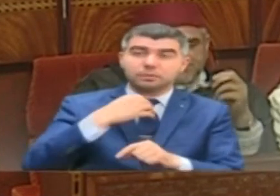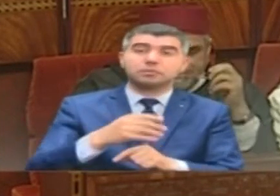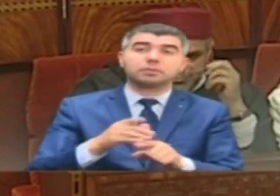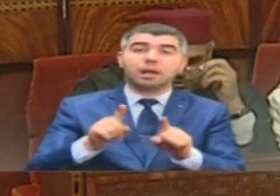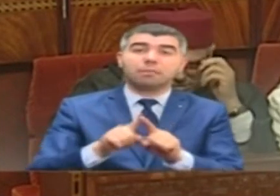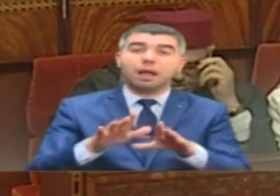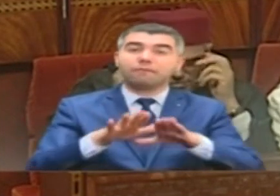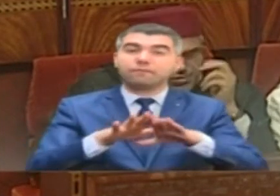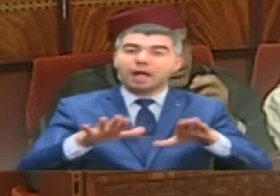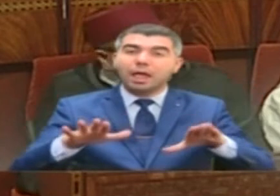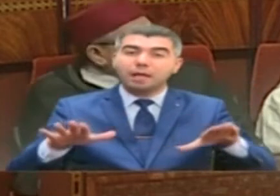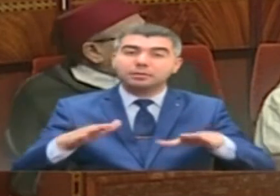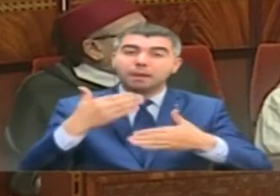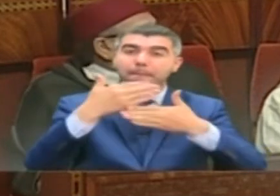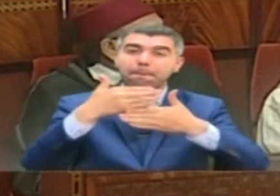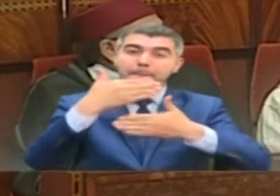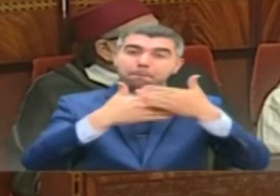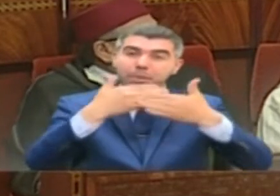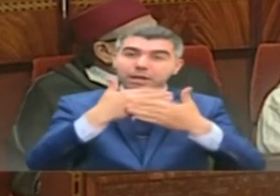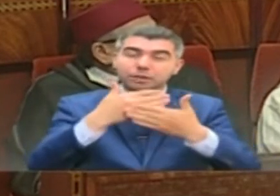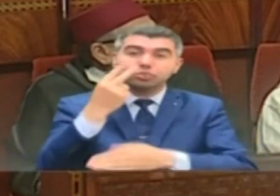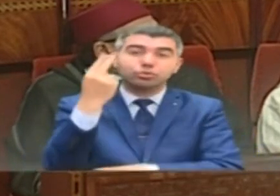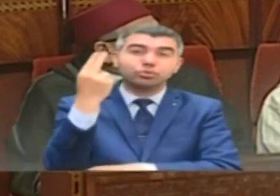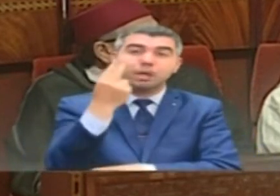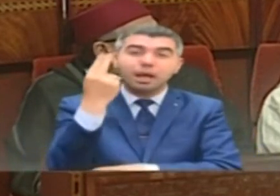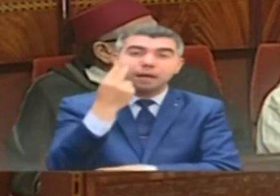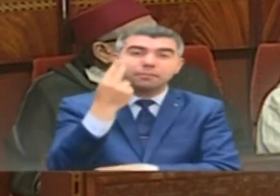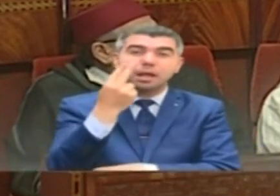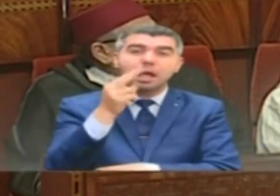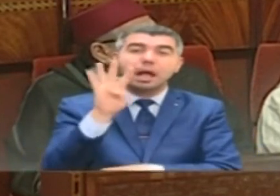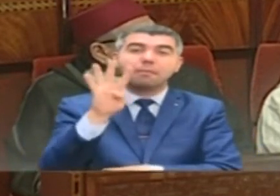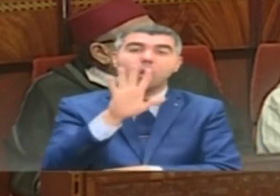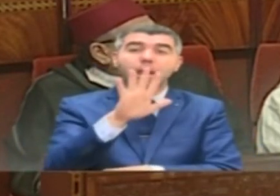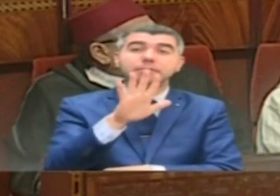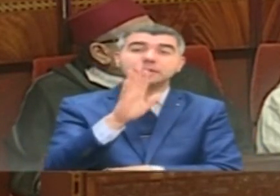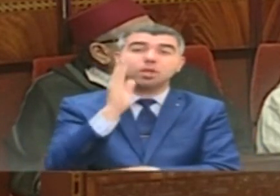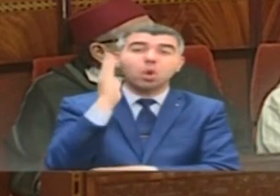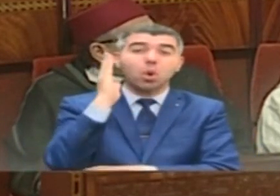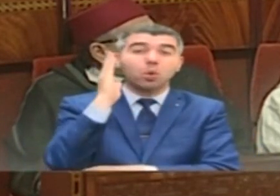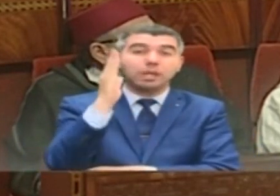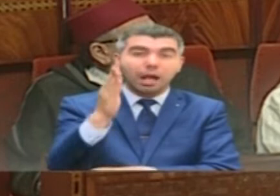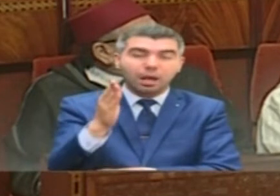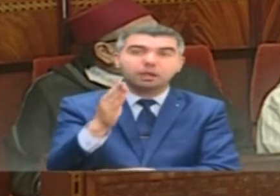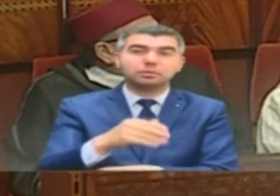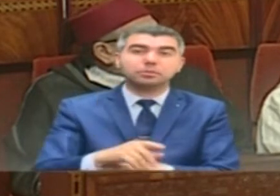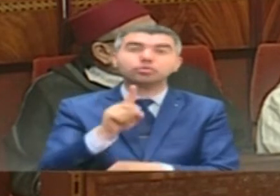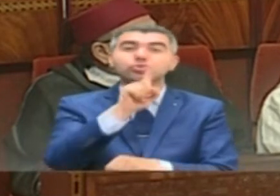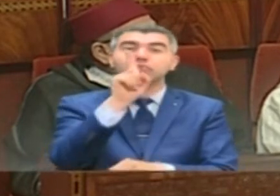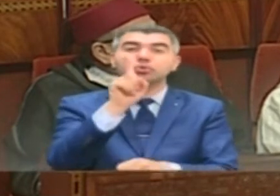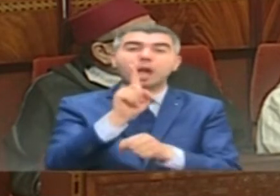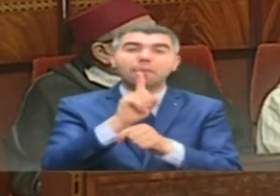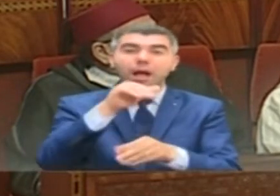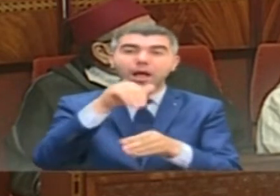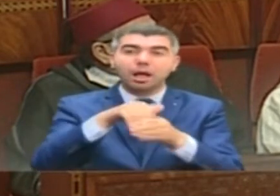مزراوه الان هي في اطار الاقتناء. المبلغ المالي هو في حدود 16 مليون درهم.